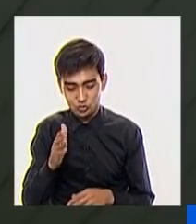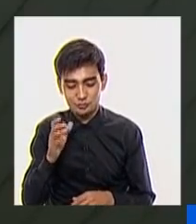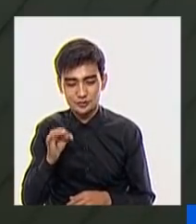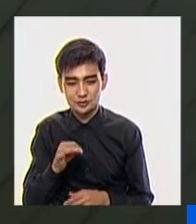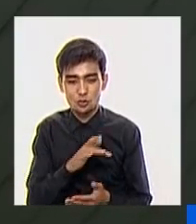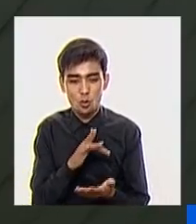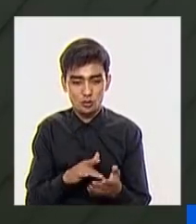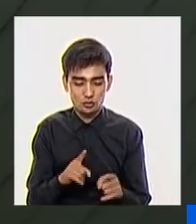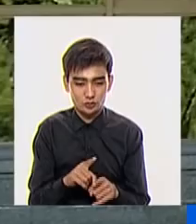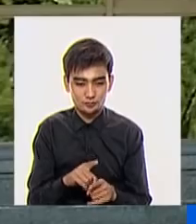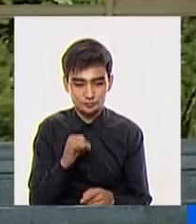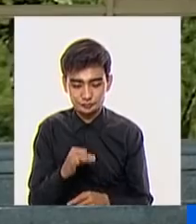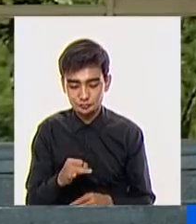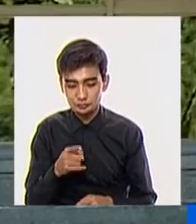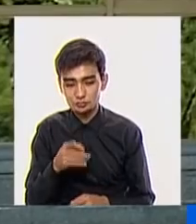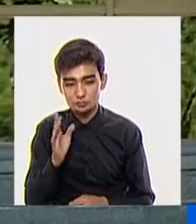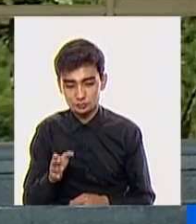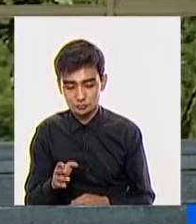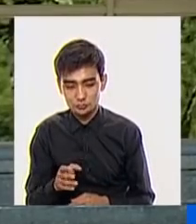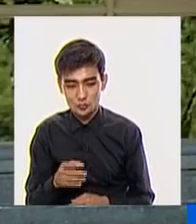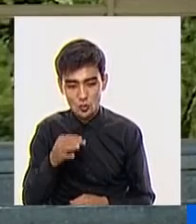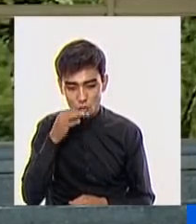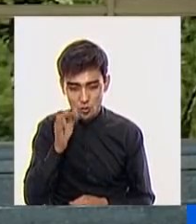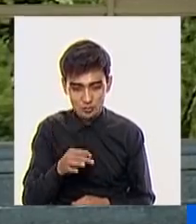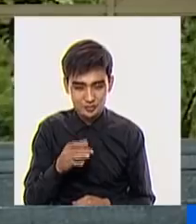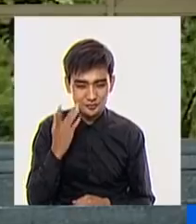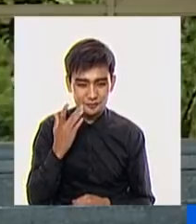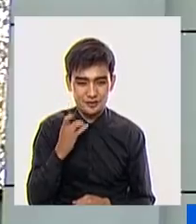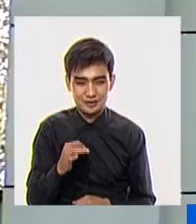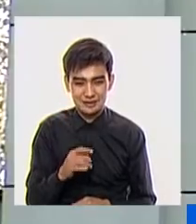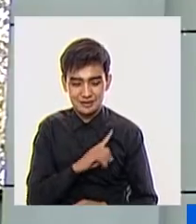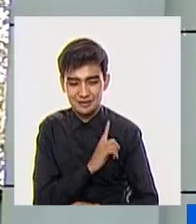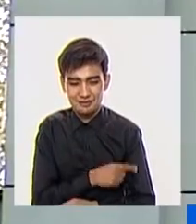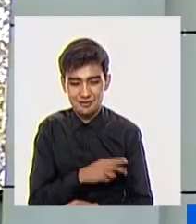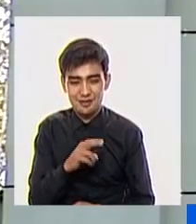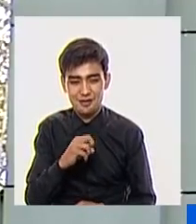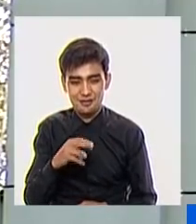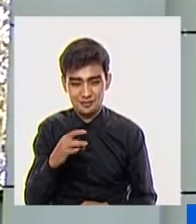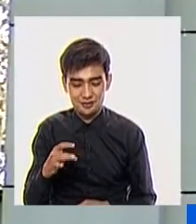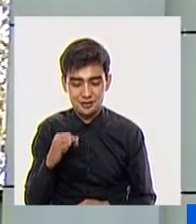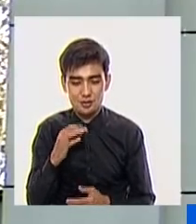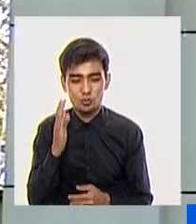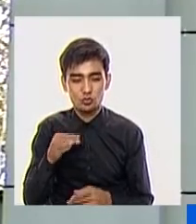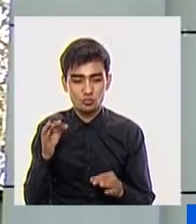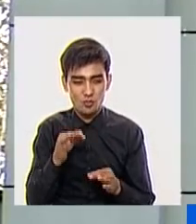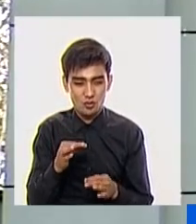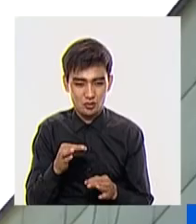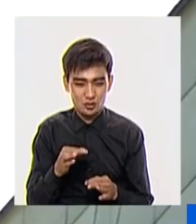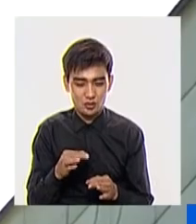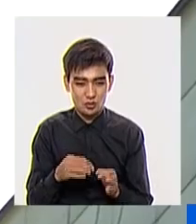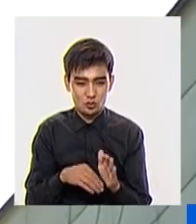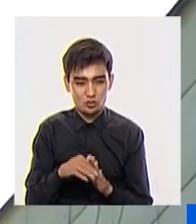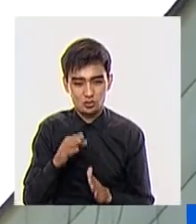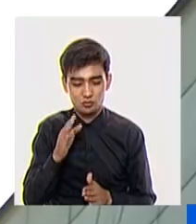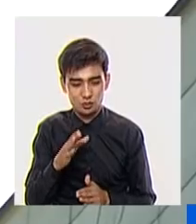соответственно, городов. И это будут как раз таки те самые опытные, сильные кадры, которые в будущем будут